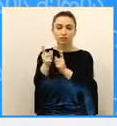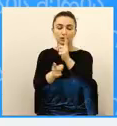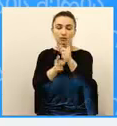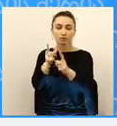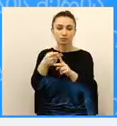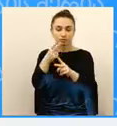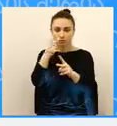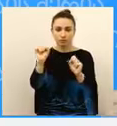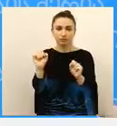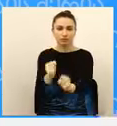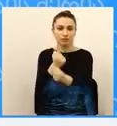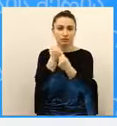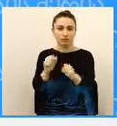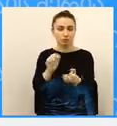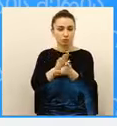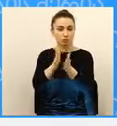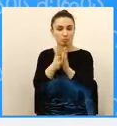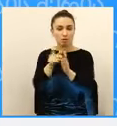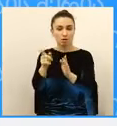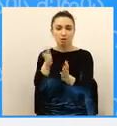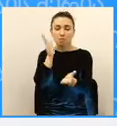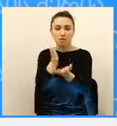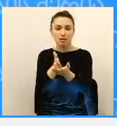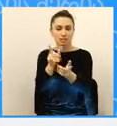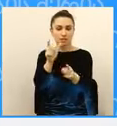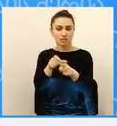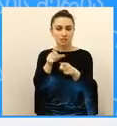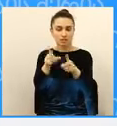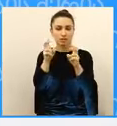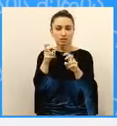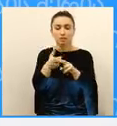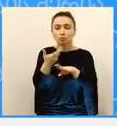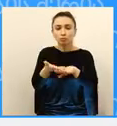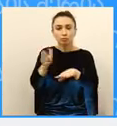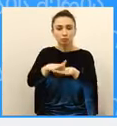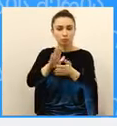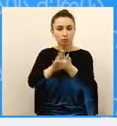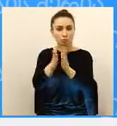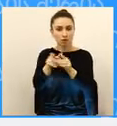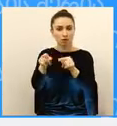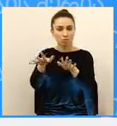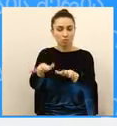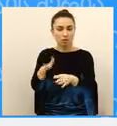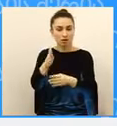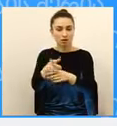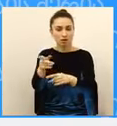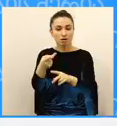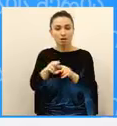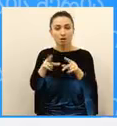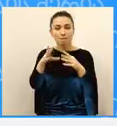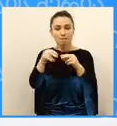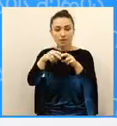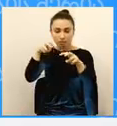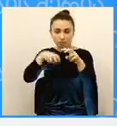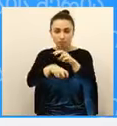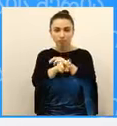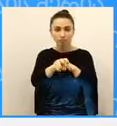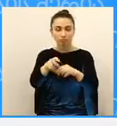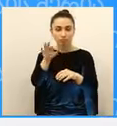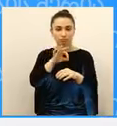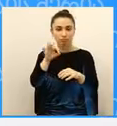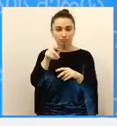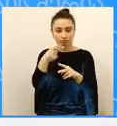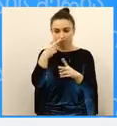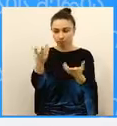არის კატასტროფულ მდგომარეობაში, პირდაპირ ამ სიტყვის მნიშვნელობით უმძიმეს მდგომარეობაში, განსაკუთრებით მიწისქვეშა კომუნიკაციები,